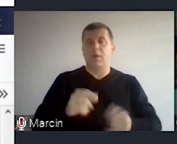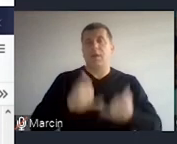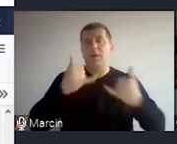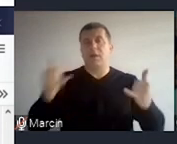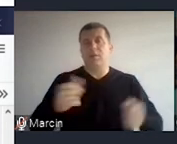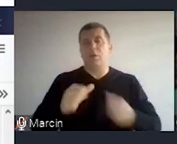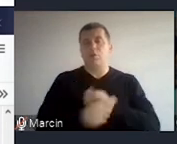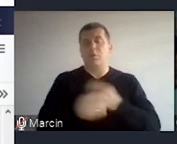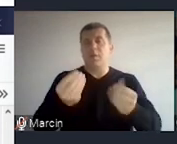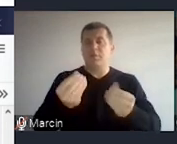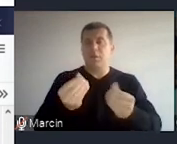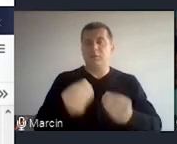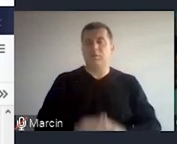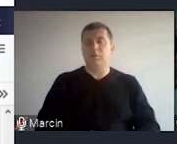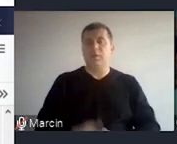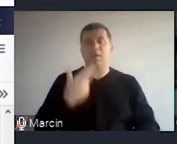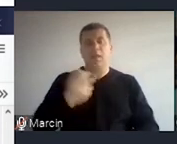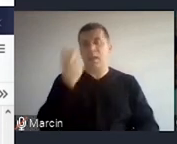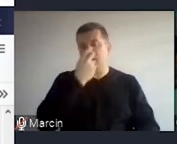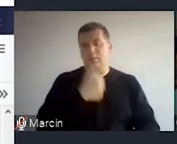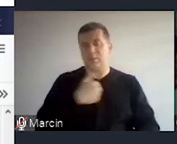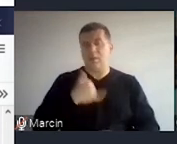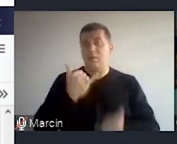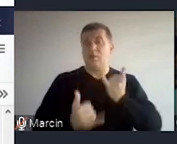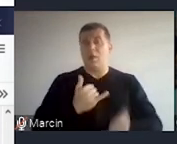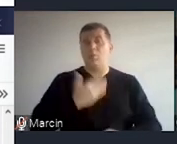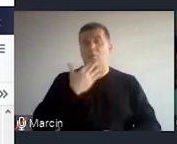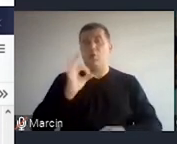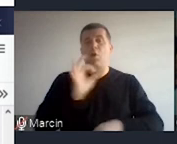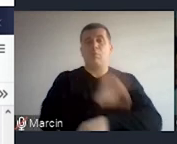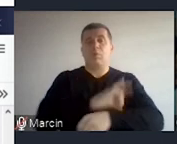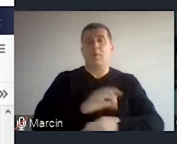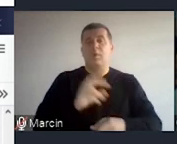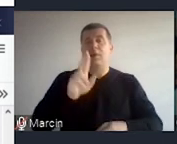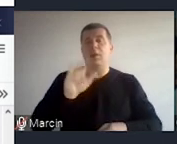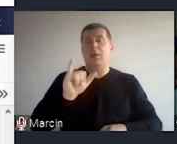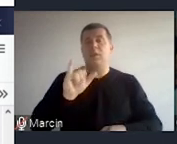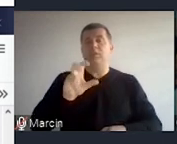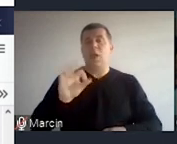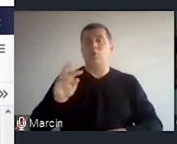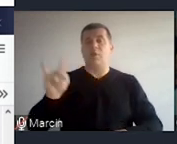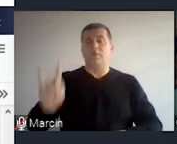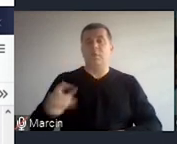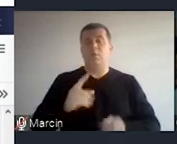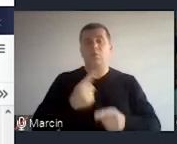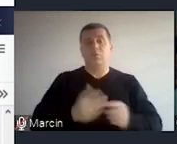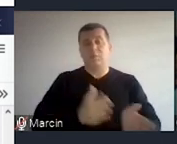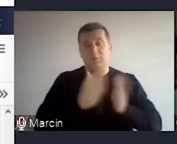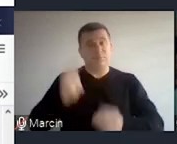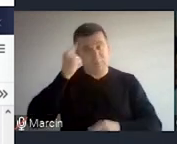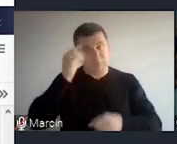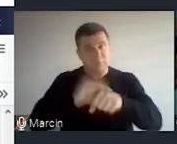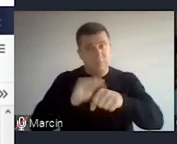dokumenty finansowe nie interesują nas, jeśli mówimy o projekcie ryczałtowym. Więc po raz kolejny przypominam,